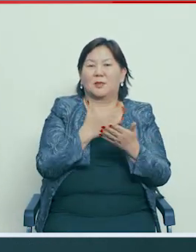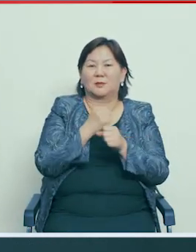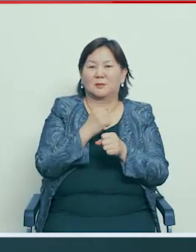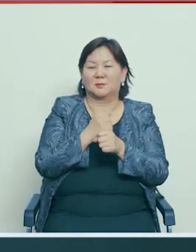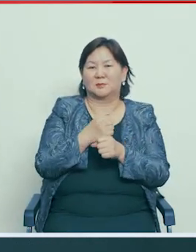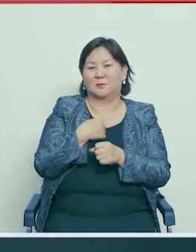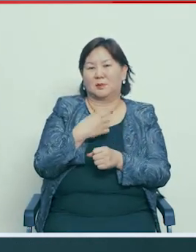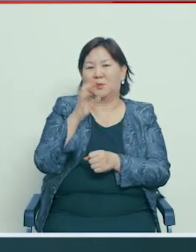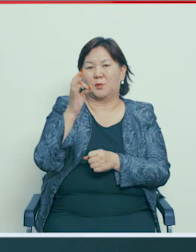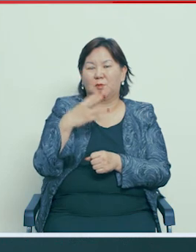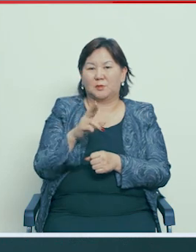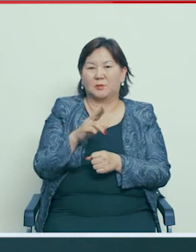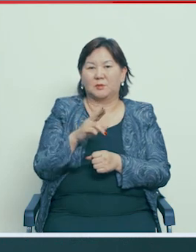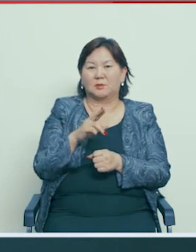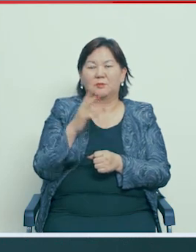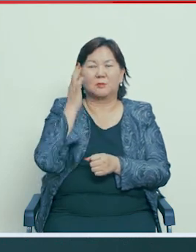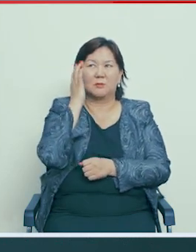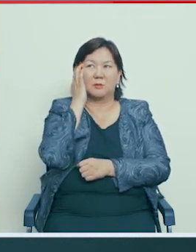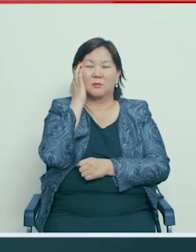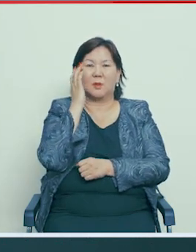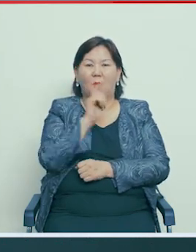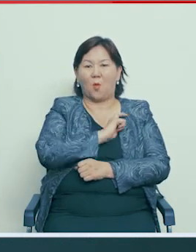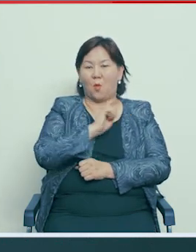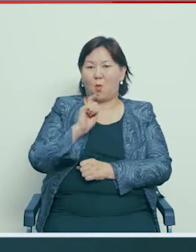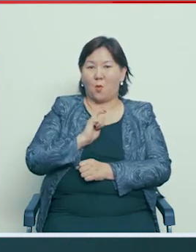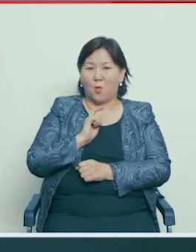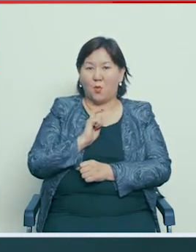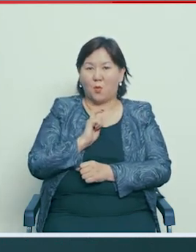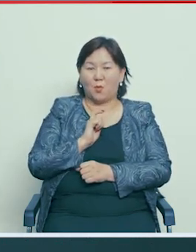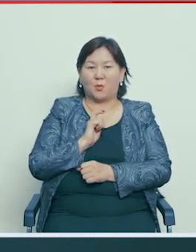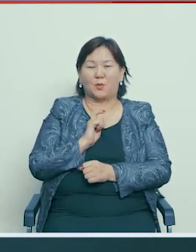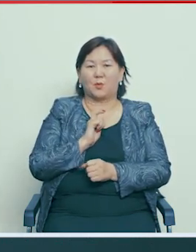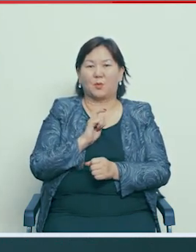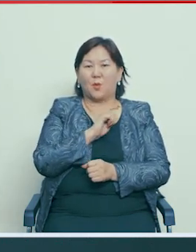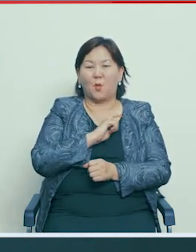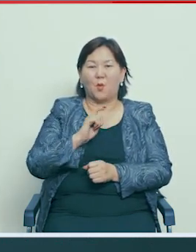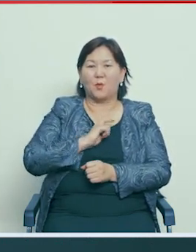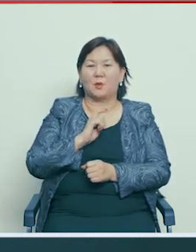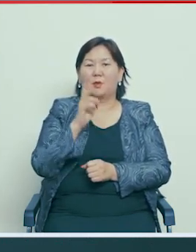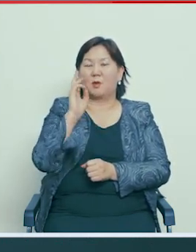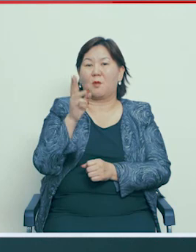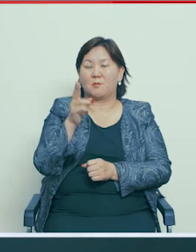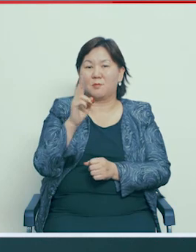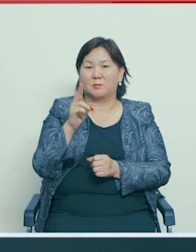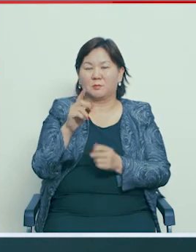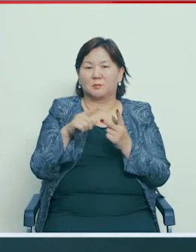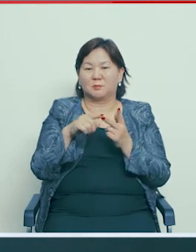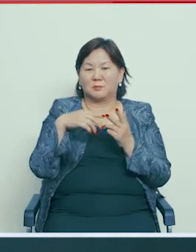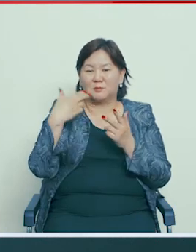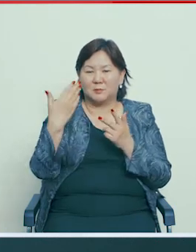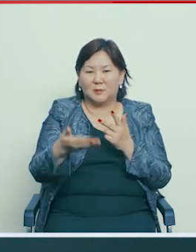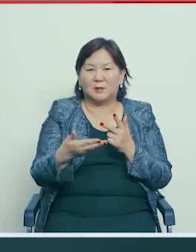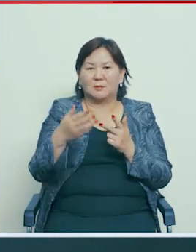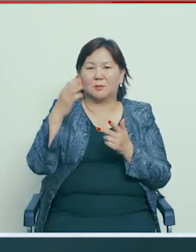миний хувьд бол одоо ингэж боддог. Хувийн 3 дахь буюу хувийн хвшлийнхыг орж ирээд бүр одоо засгийн газрын хэмжээнд бүр